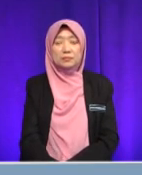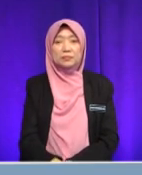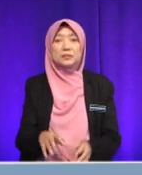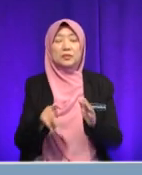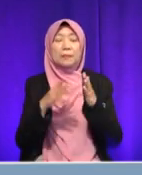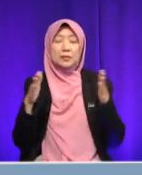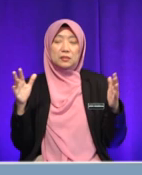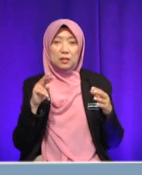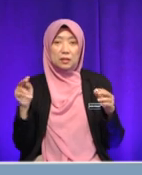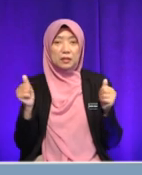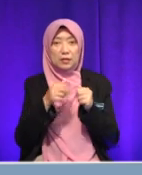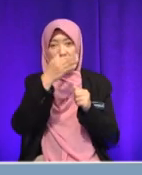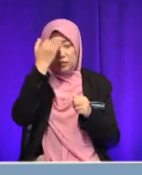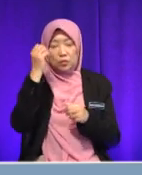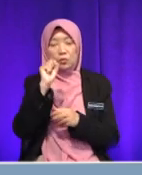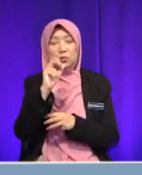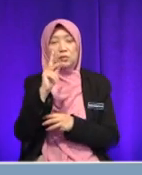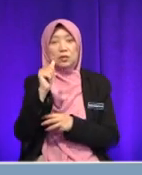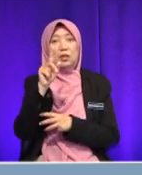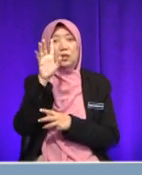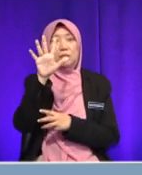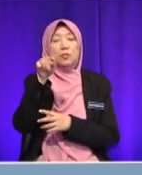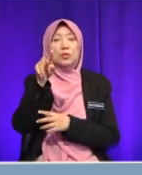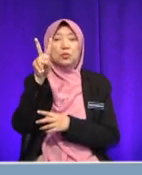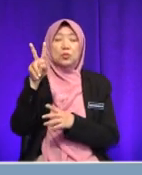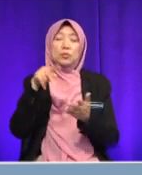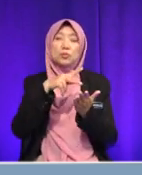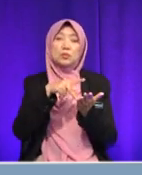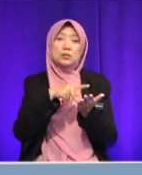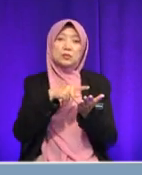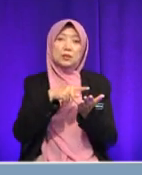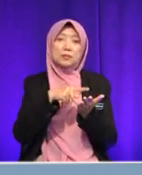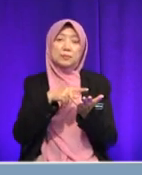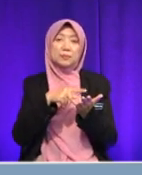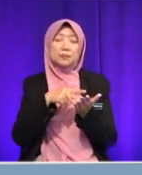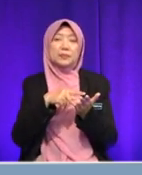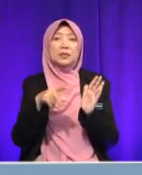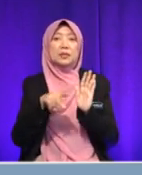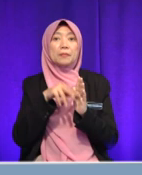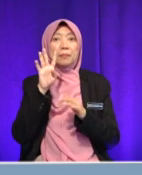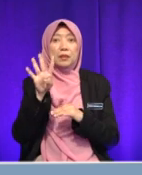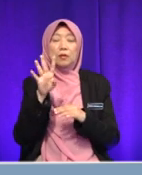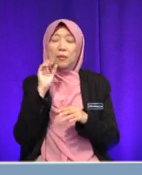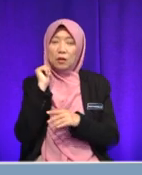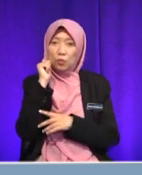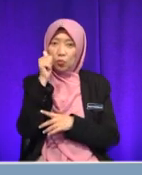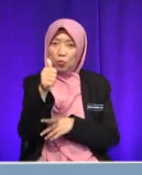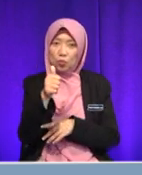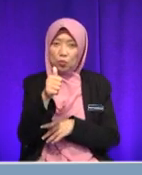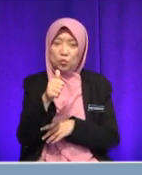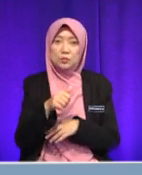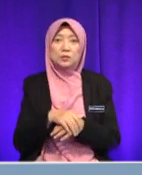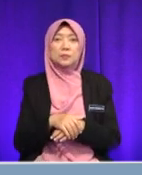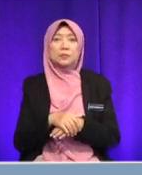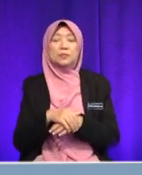Pembesaran dengan faktor skala 5/2 pada pusat -5, -4. Bagus. Pembesaran